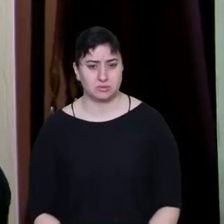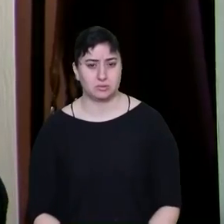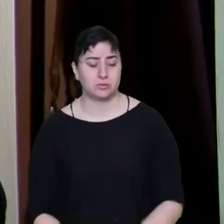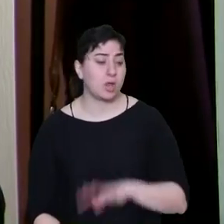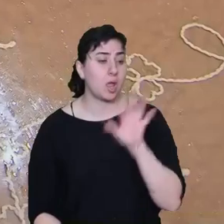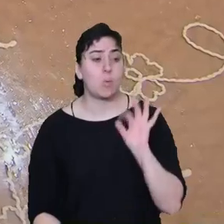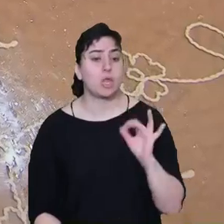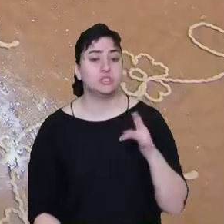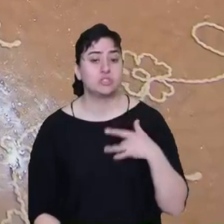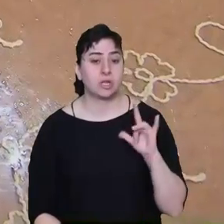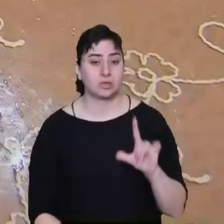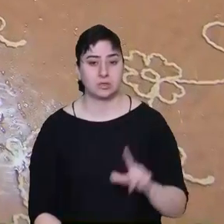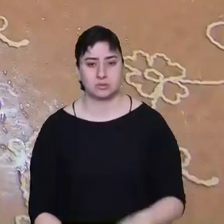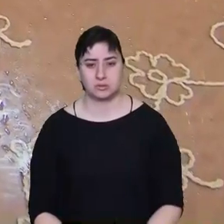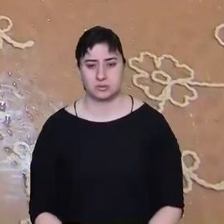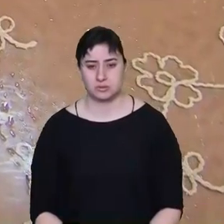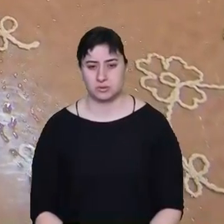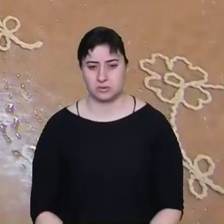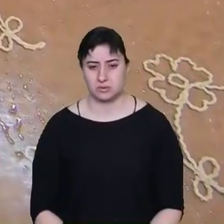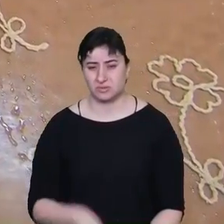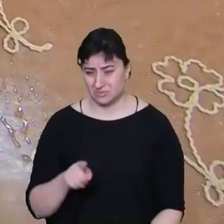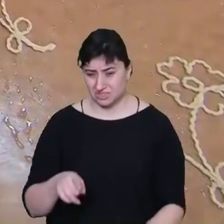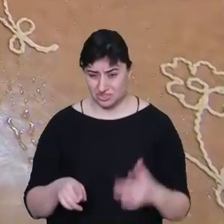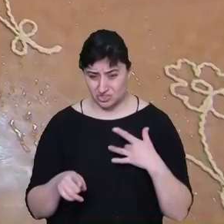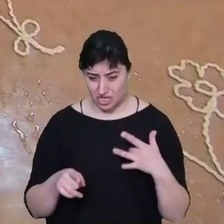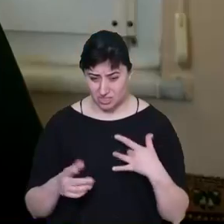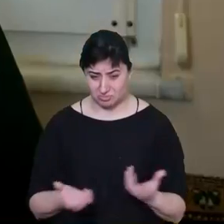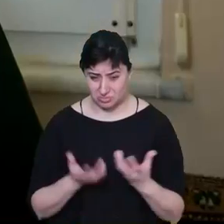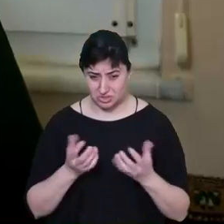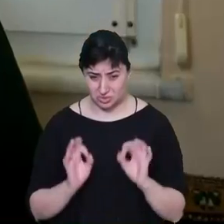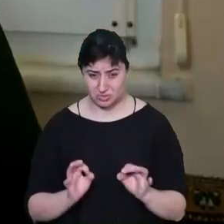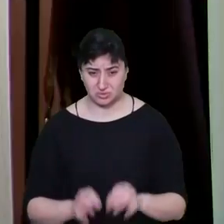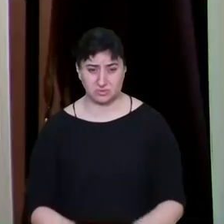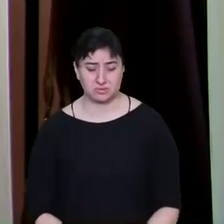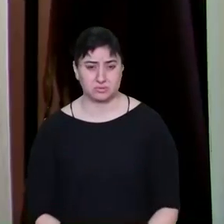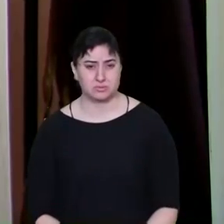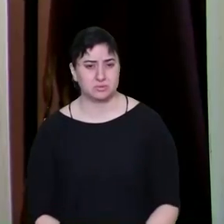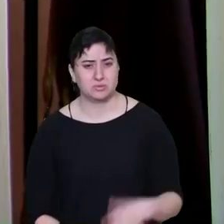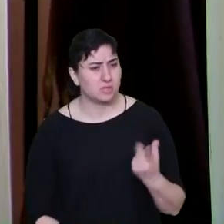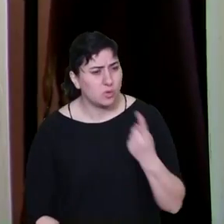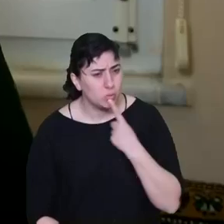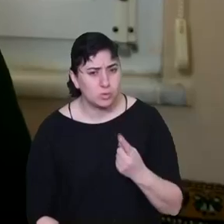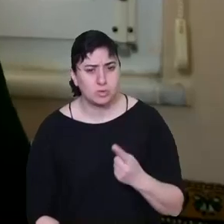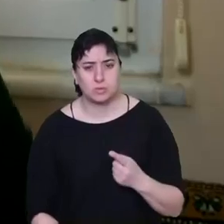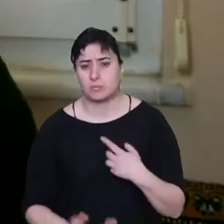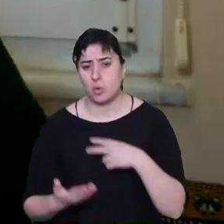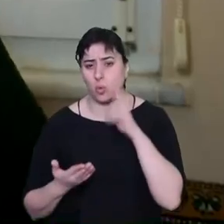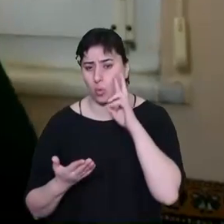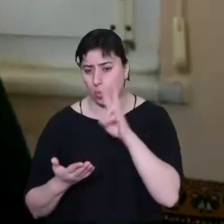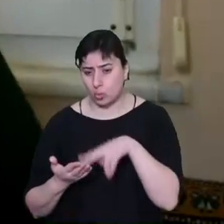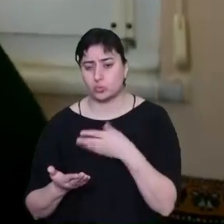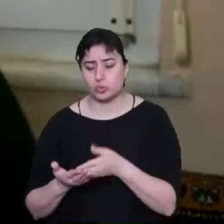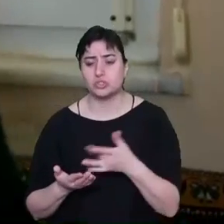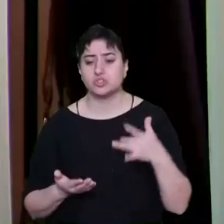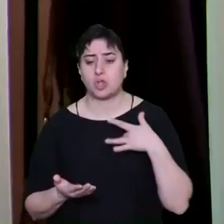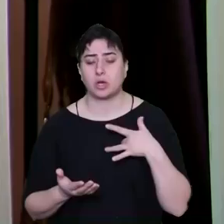Böylesi makbulmuş. Peki bunu böyle canlı canlı mı pişireceğiz? Evet. Ne diyorsun Fatma Hanım ya? Vallahi ben demiyorum